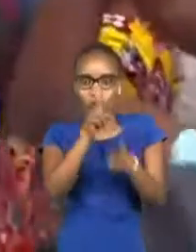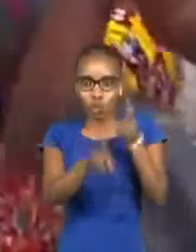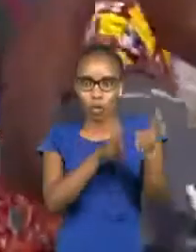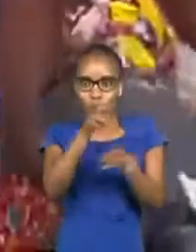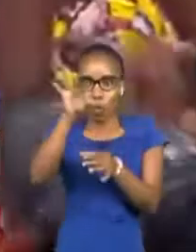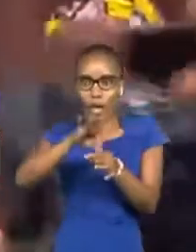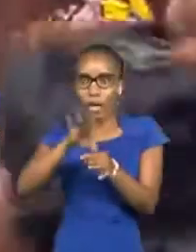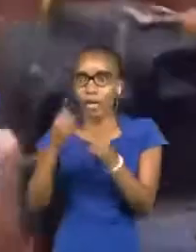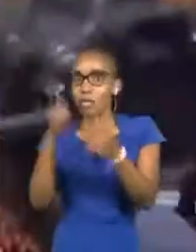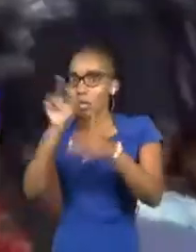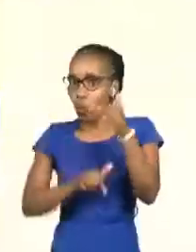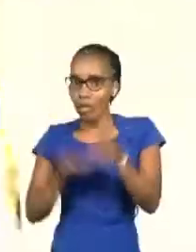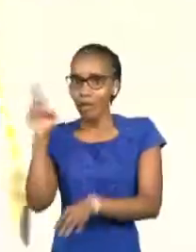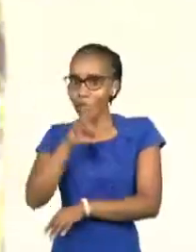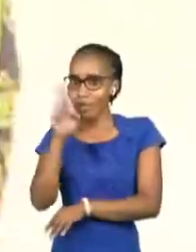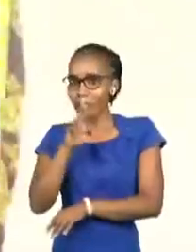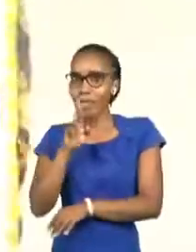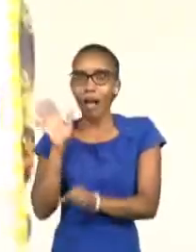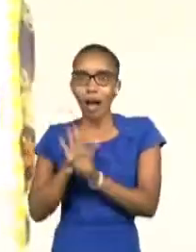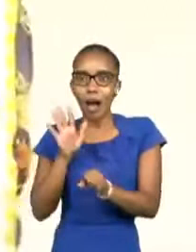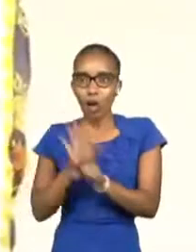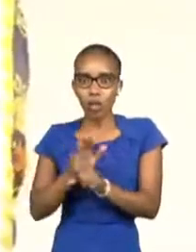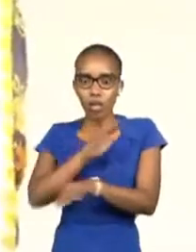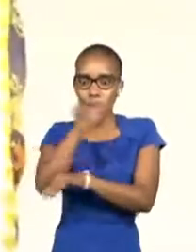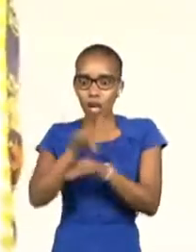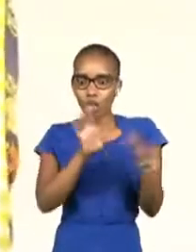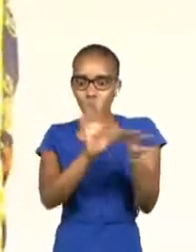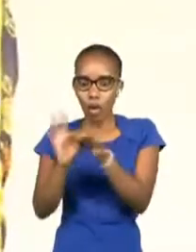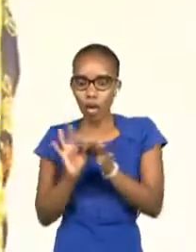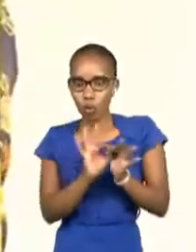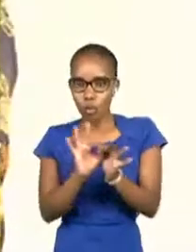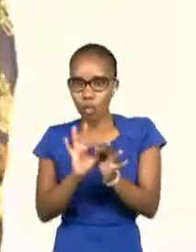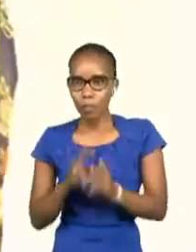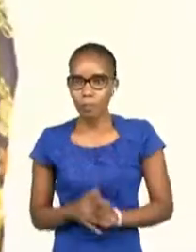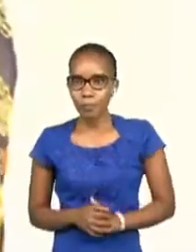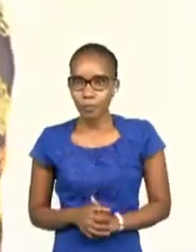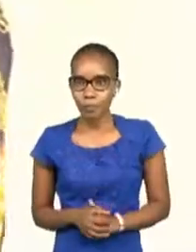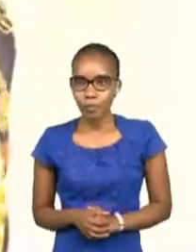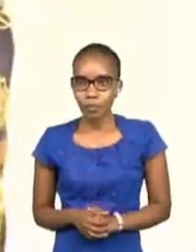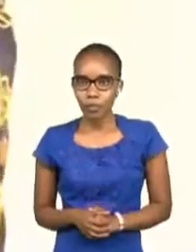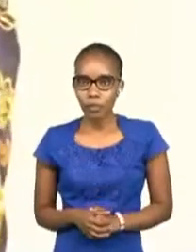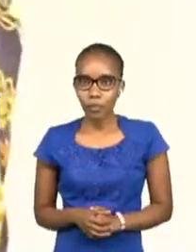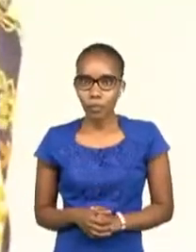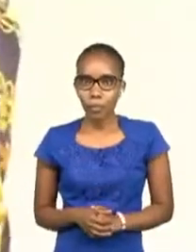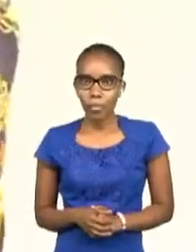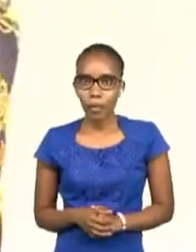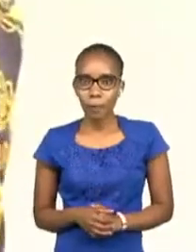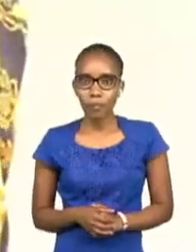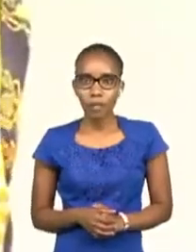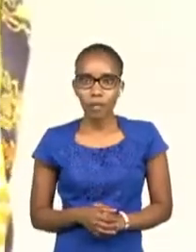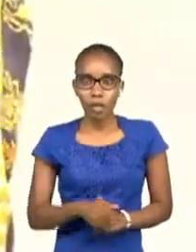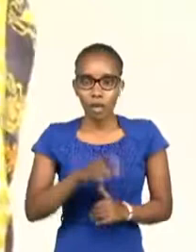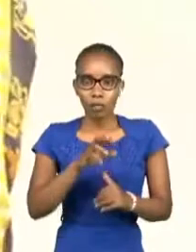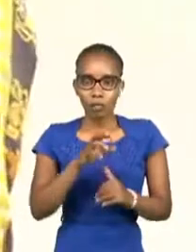terms it as a threat to national unity. Lakini kaduwasili shirikisho, RC na umoja summit, wakija